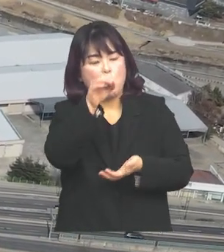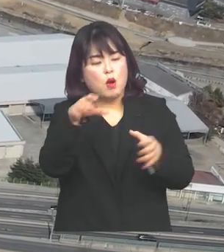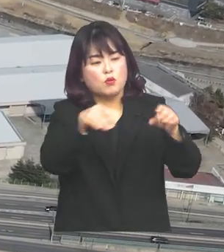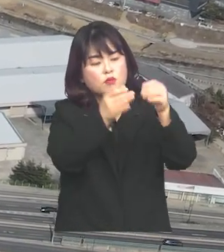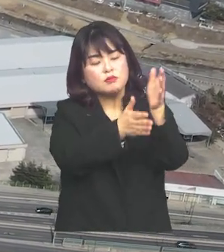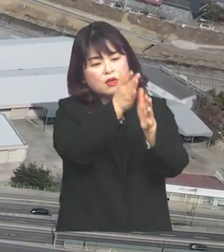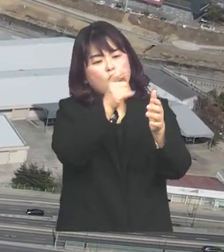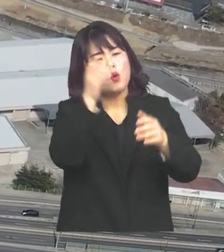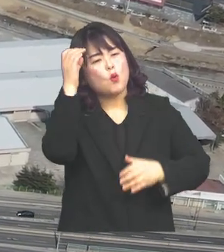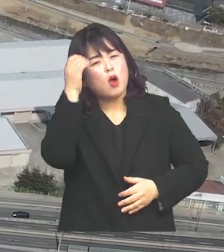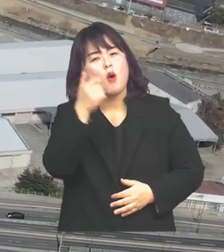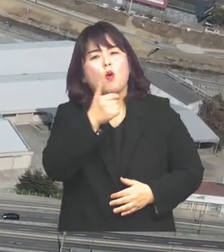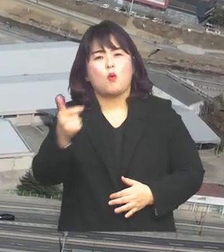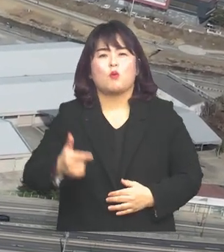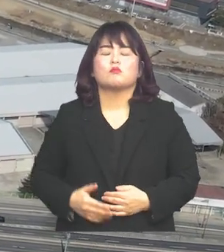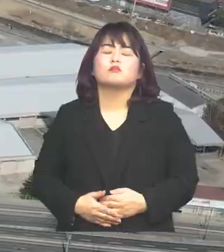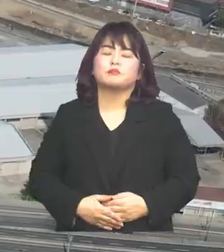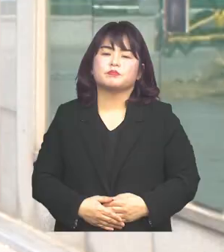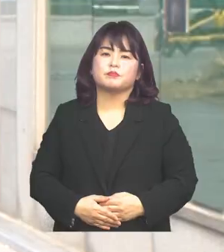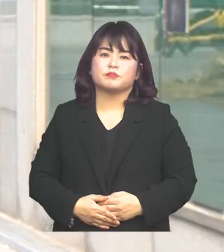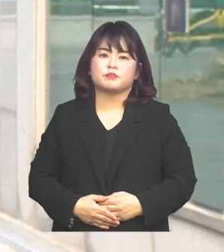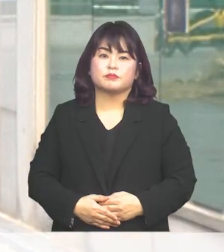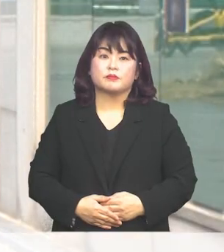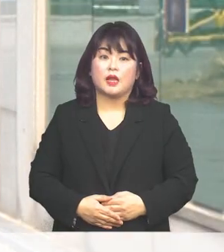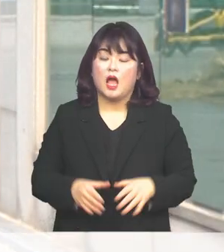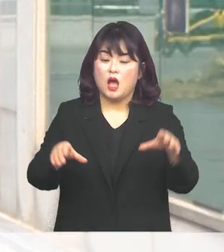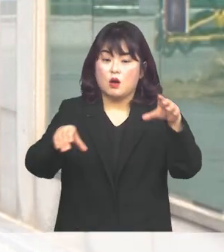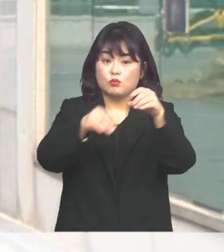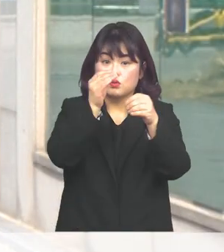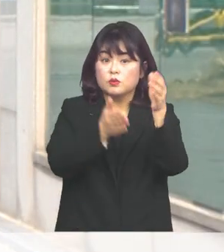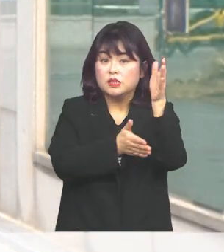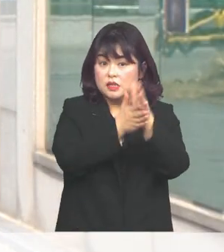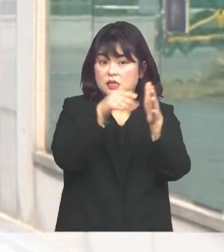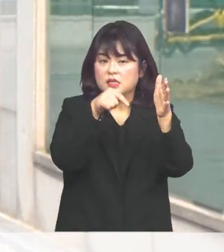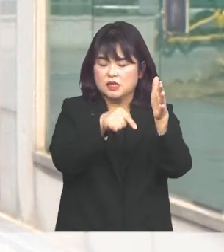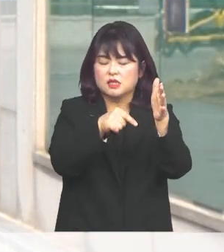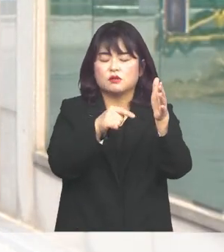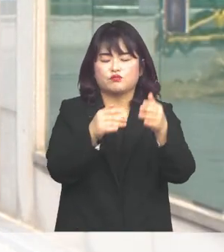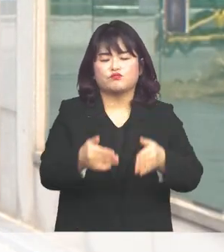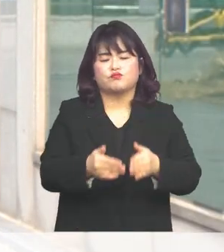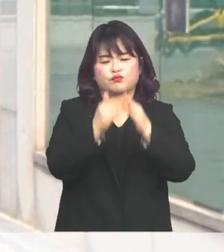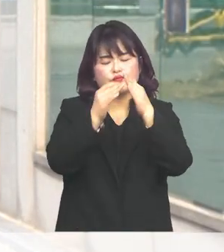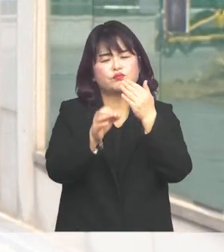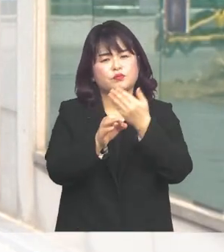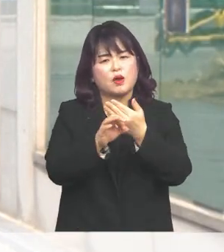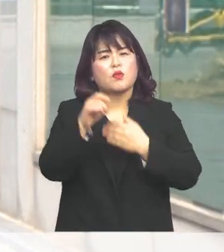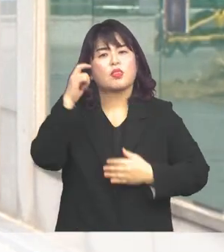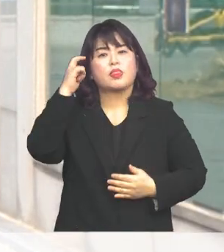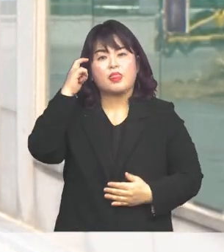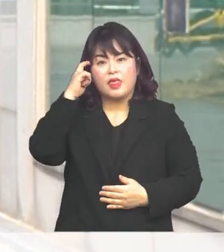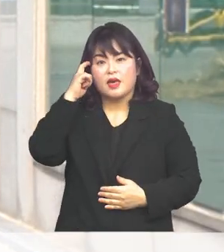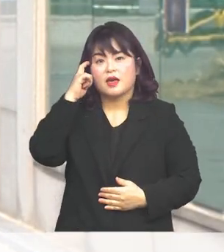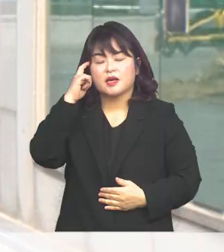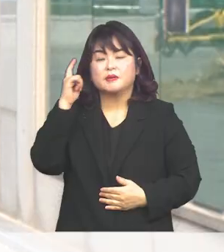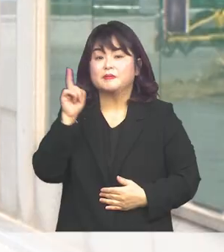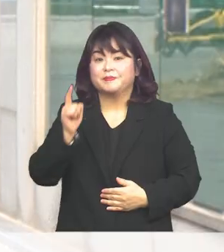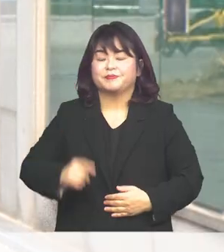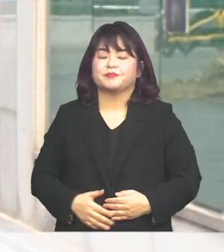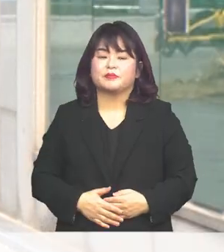착공에 많은 기대감을 나타냈습니다. 플랫폼 시티가 들어오면다 하니까